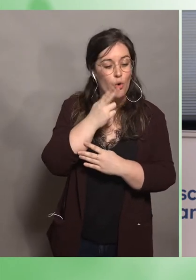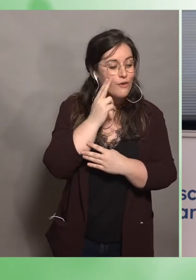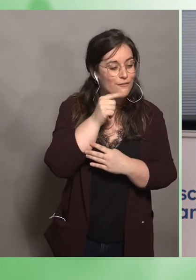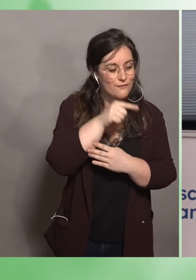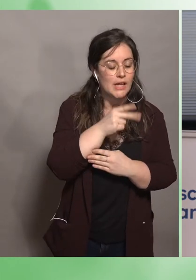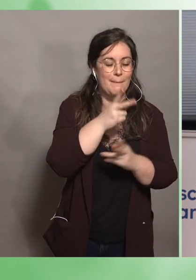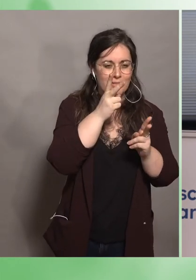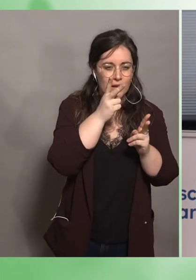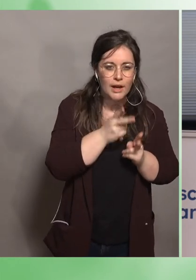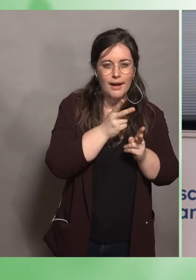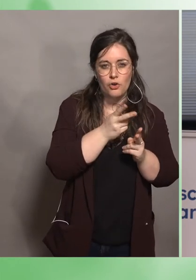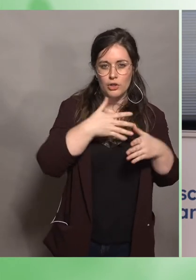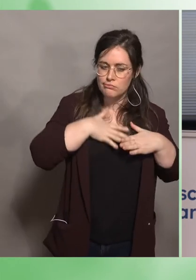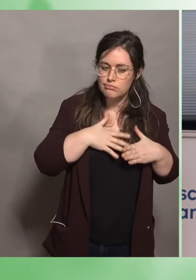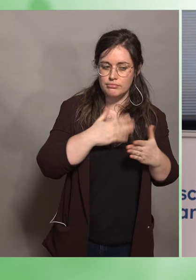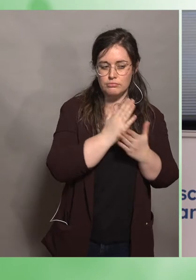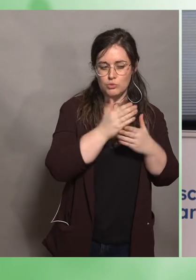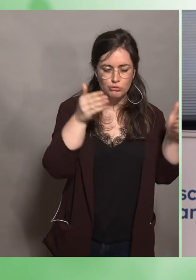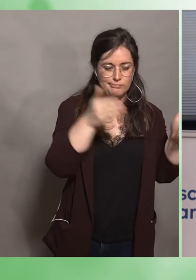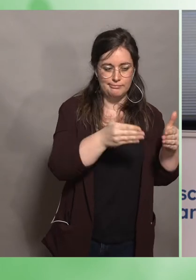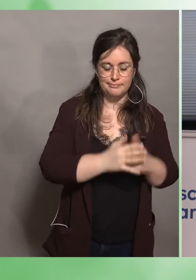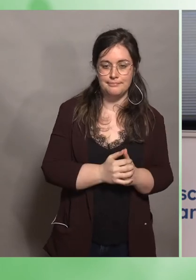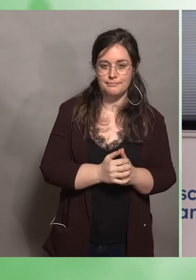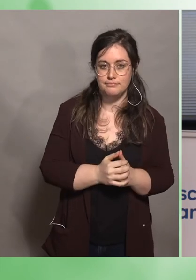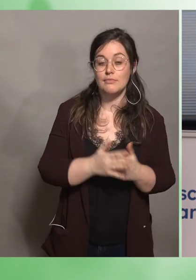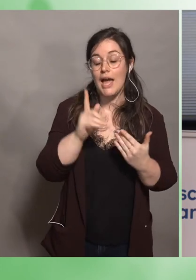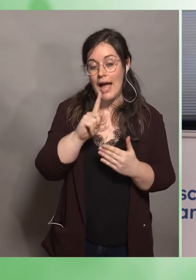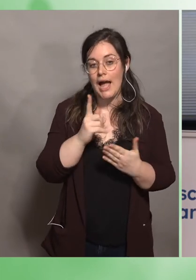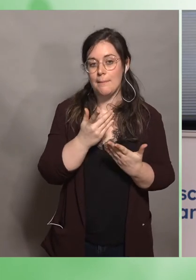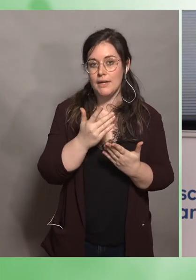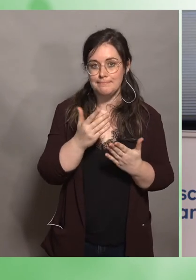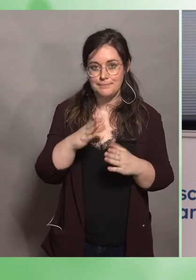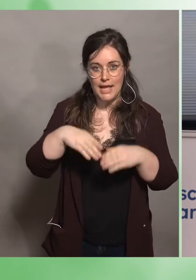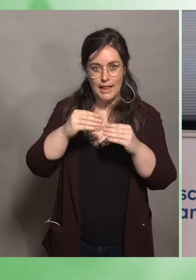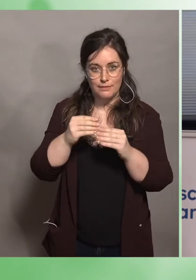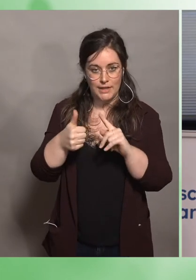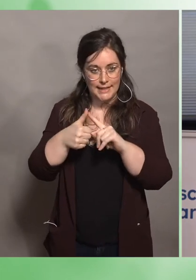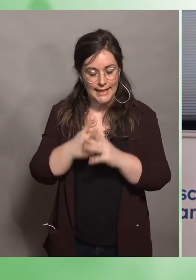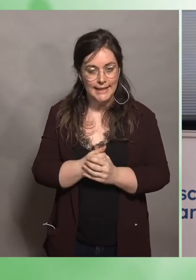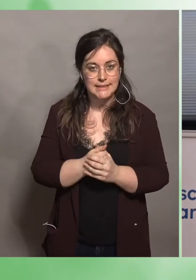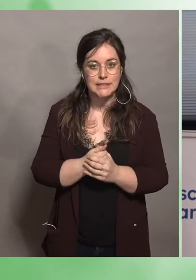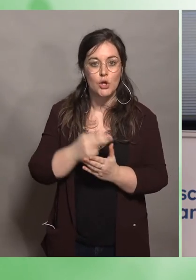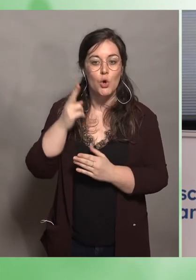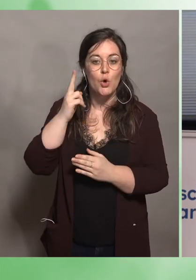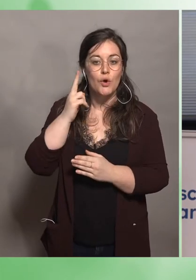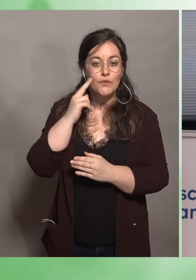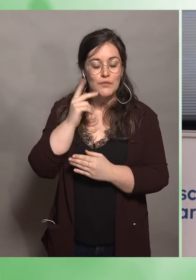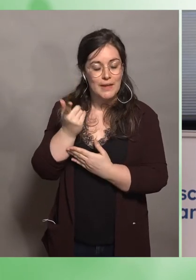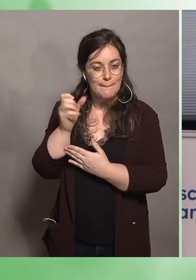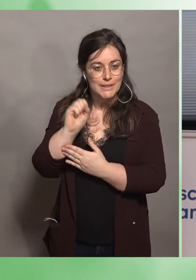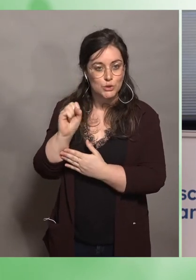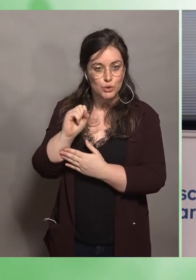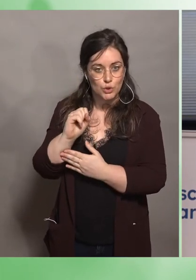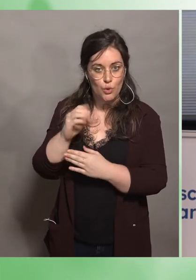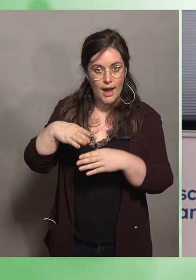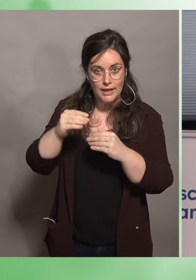der Unternehmen schauen, was sie darin unterstützen kann. Aber der Reihe nach, wir starten mit dem Unternehmen Sonnentor und ich darf